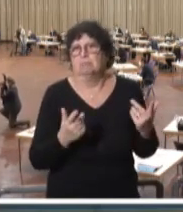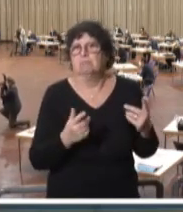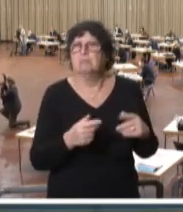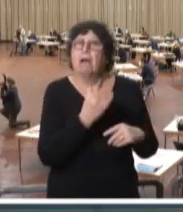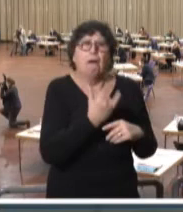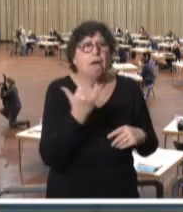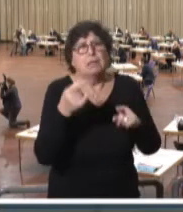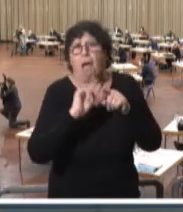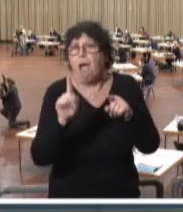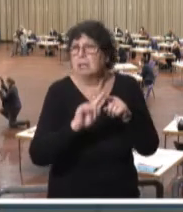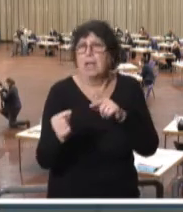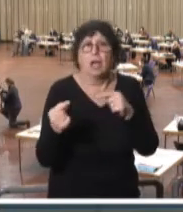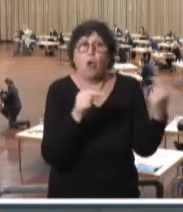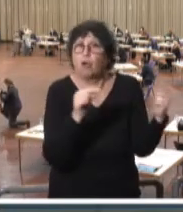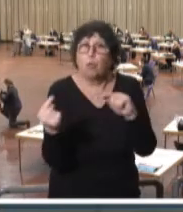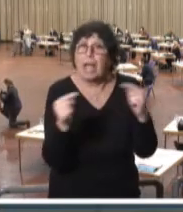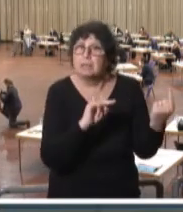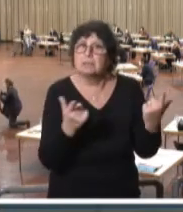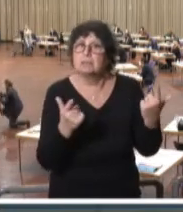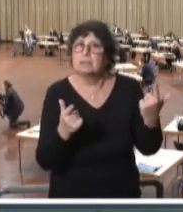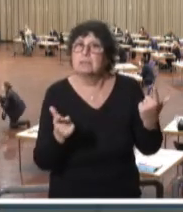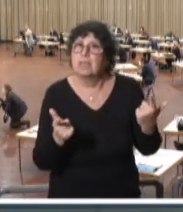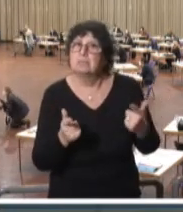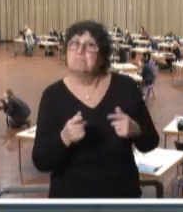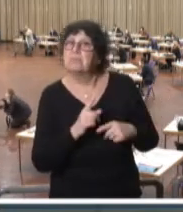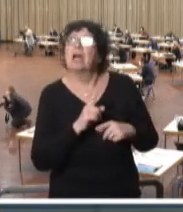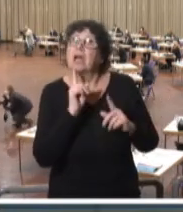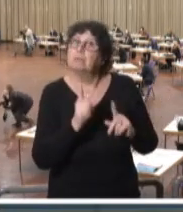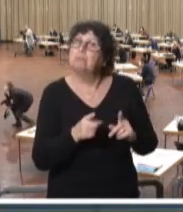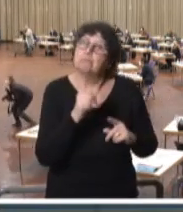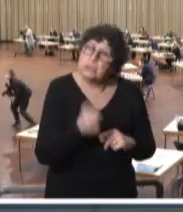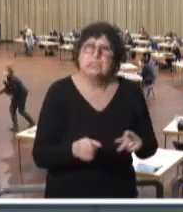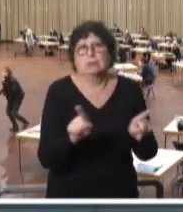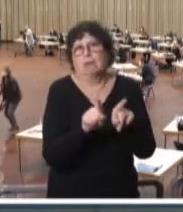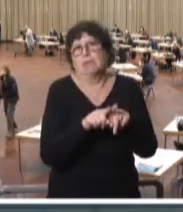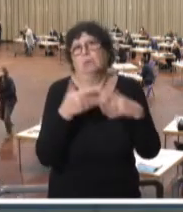andere Konkurrent, der nicht Wabank spielen will, der muss es genauso machen.